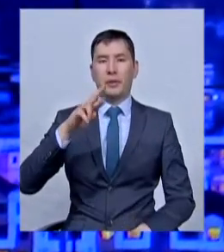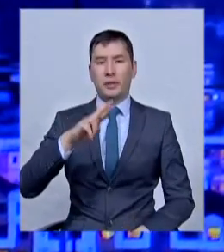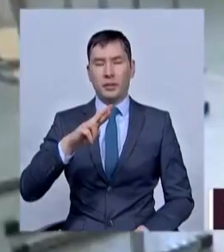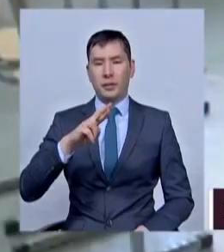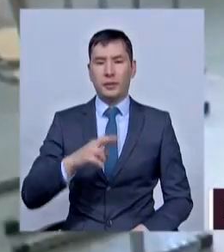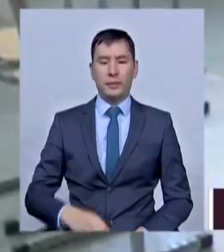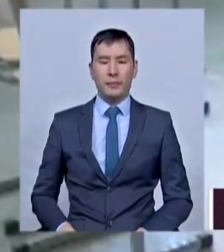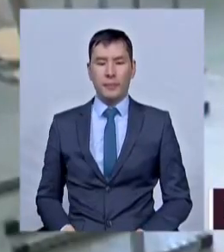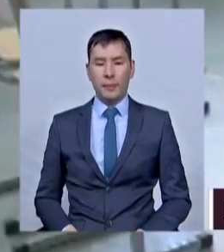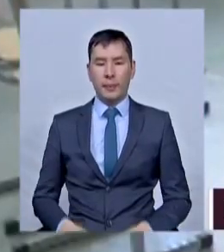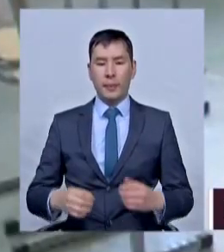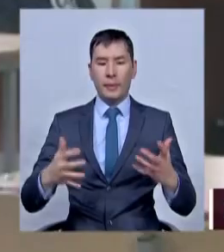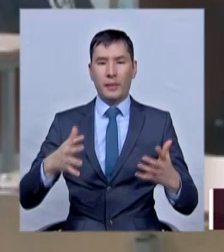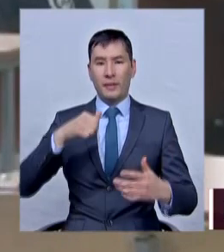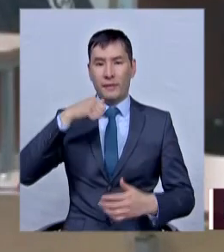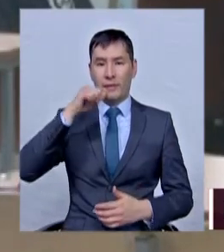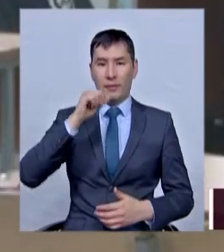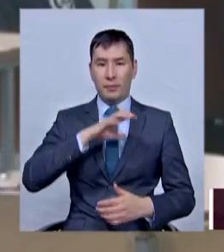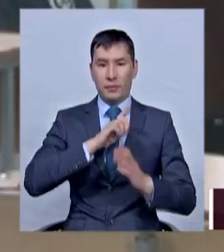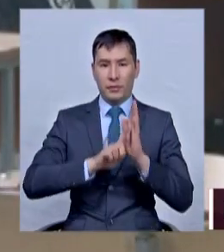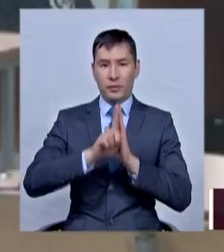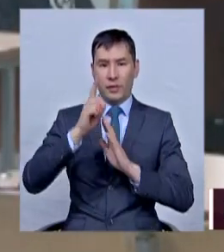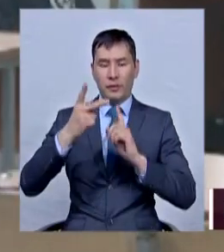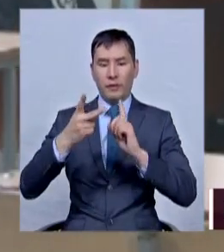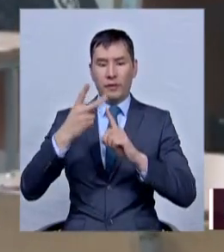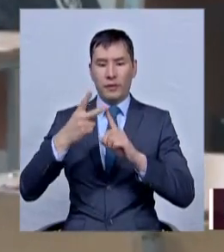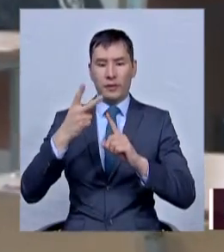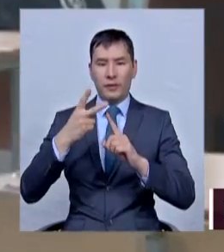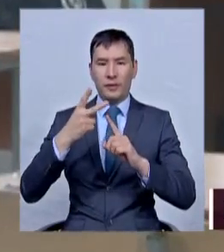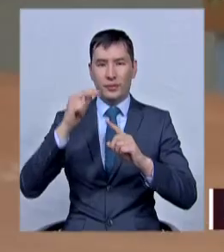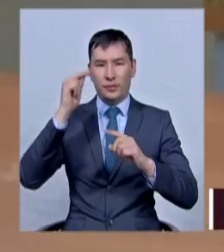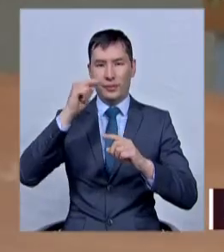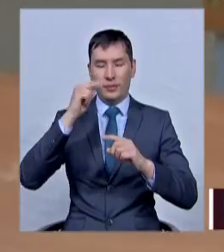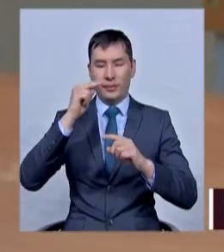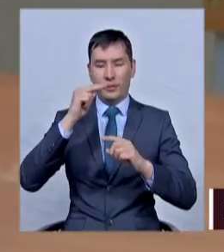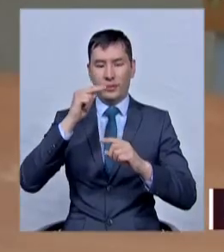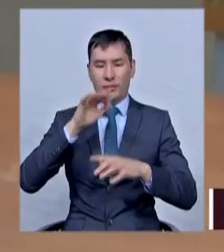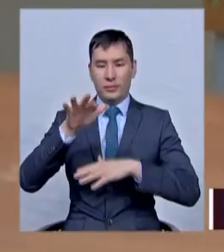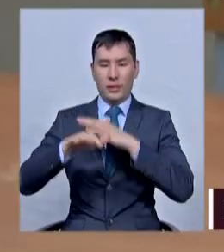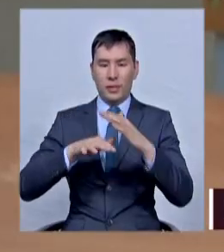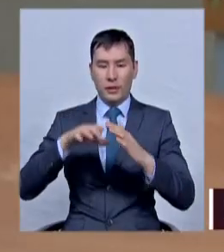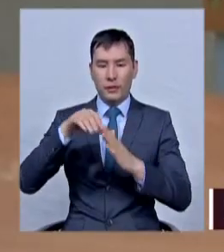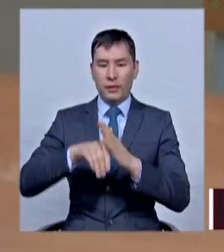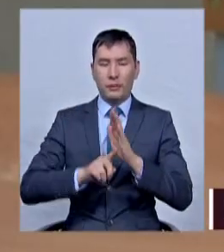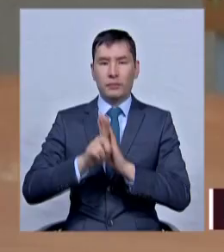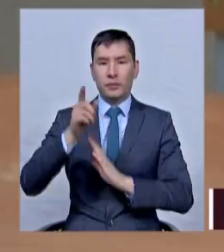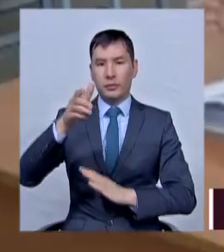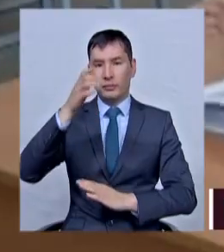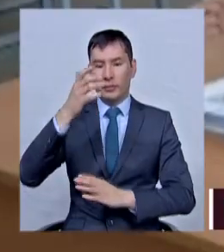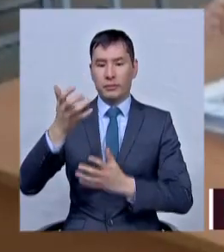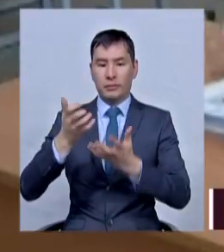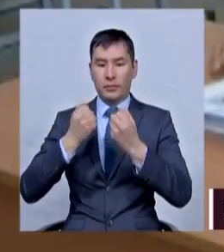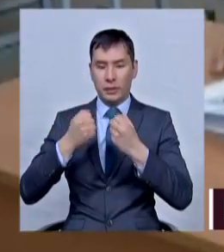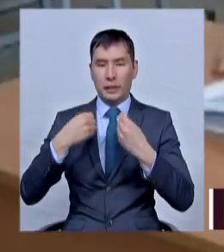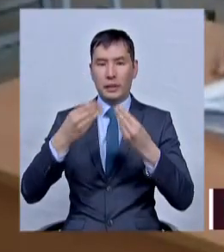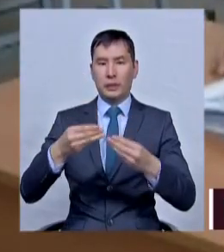Есмағамбетова мәлімдеді. Ал күні кеше басталған 2-90-да 5-ші сынып оқушыларына мектептегі кезекші сыныпқа барып білім алу үшін рұқсат